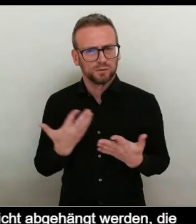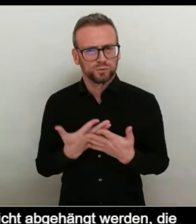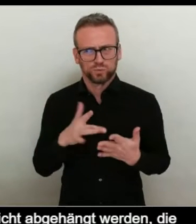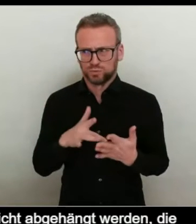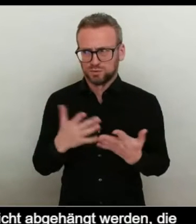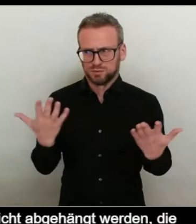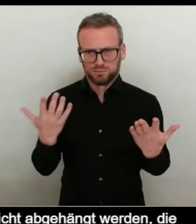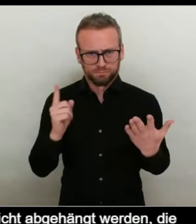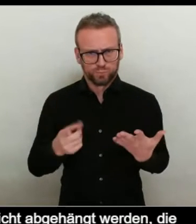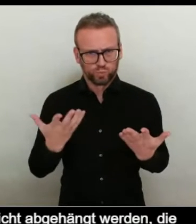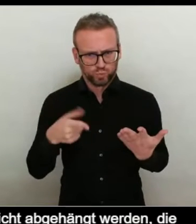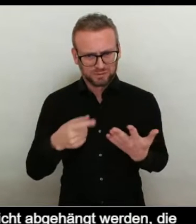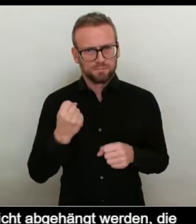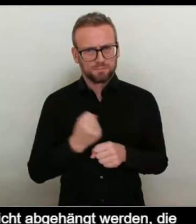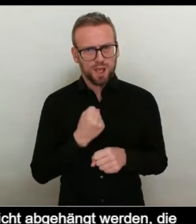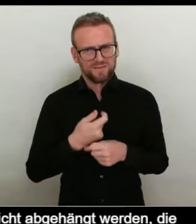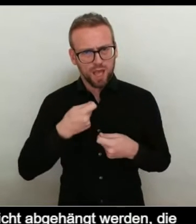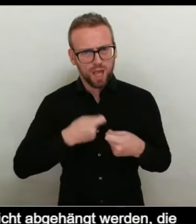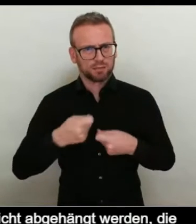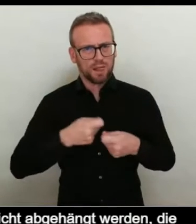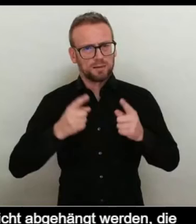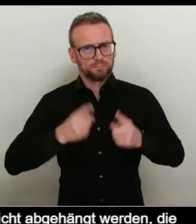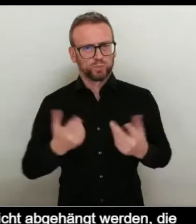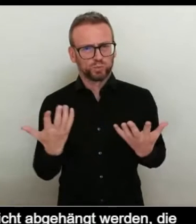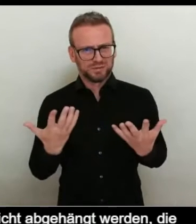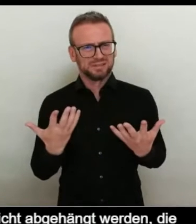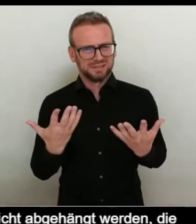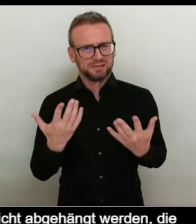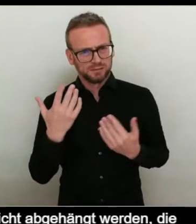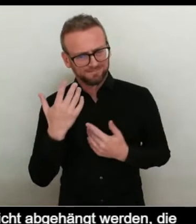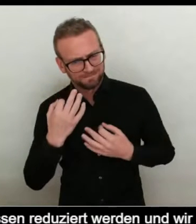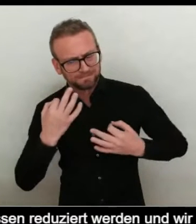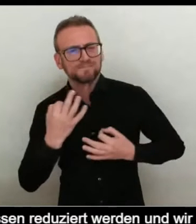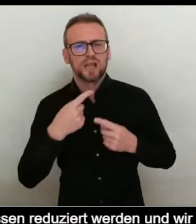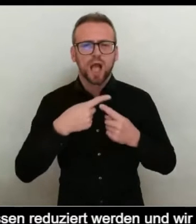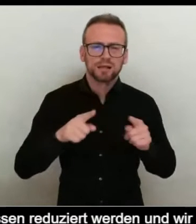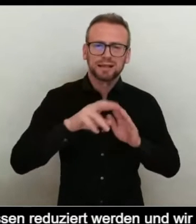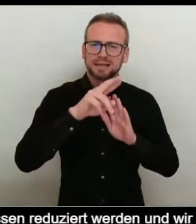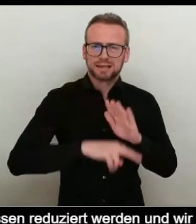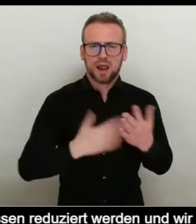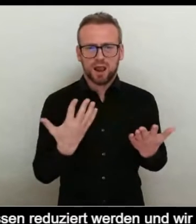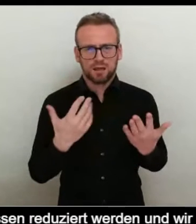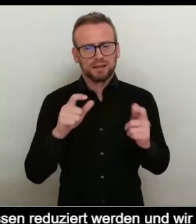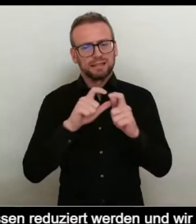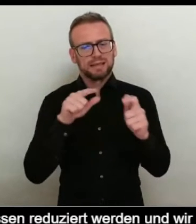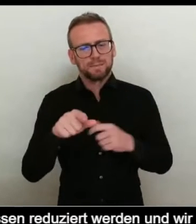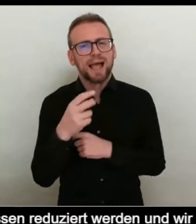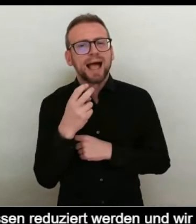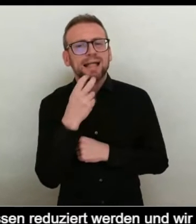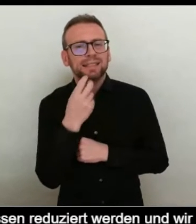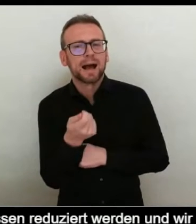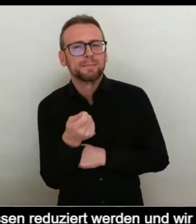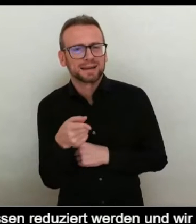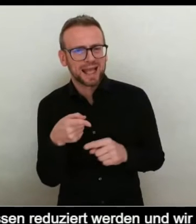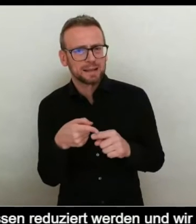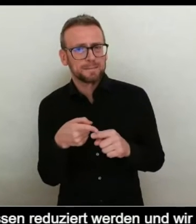das Ganze entsprechend umzusetzen. Da haben wir uns darauf verständigt und da arbeiten wir beide sehr gut zusammen und wollen ja auch einen gewissen Druck entfachen, nicht